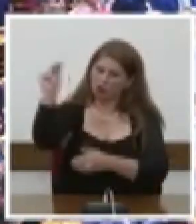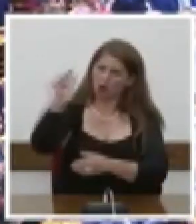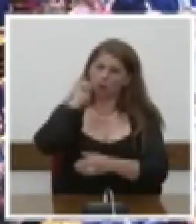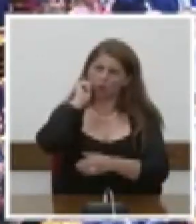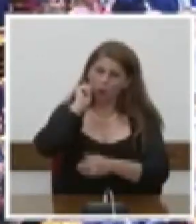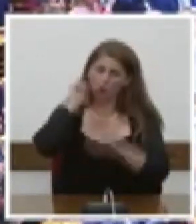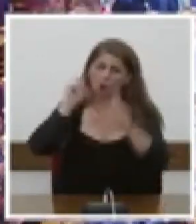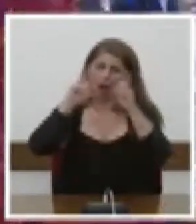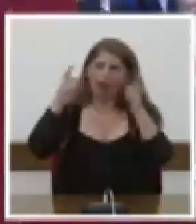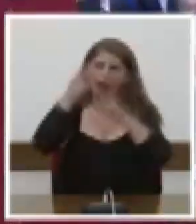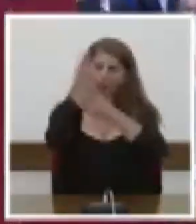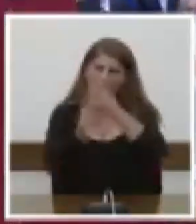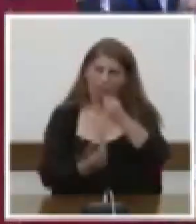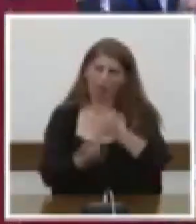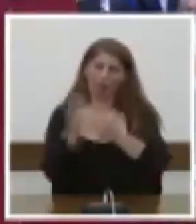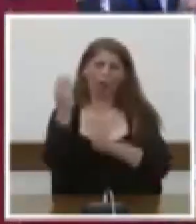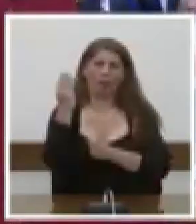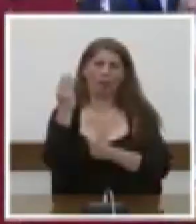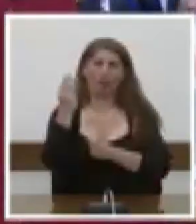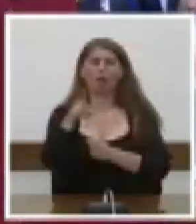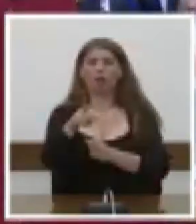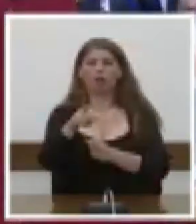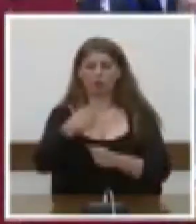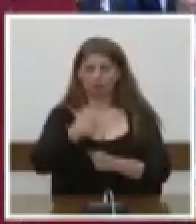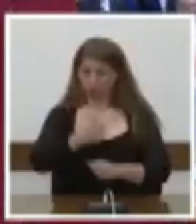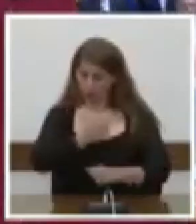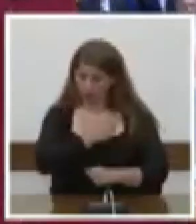Να είμαι πιστός στην πατρίδα